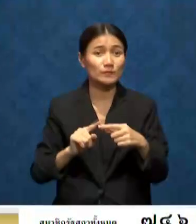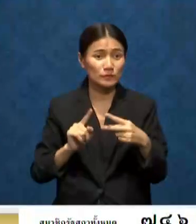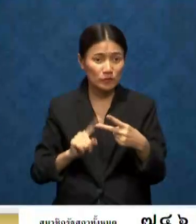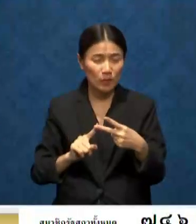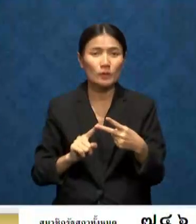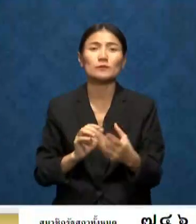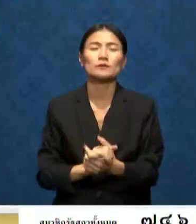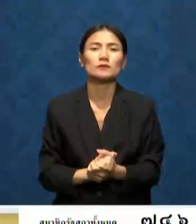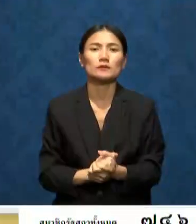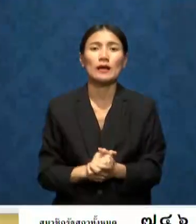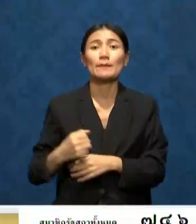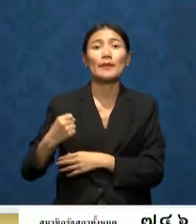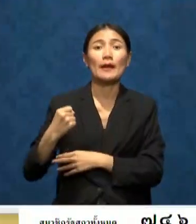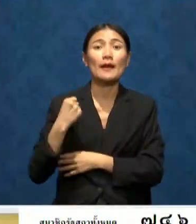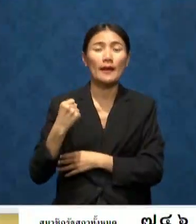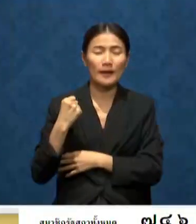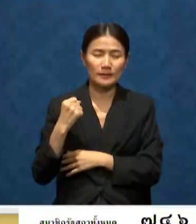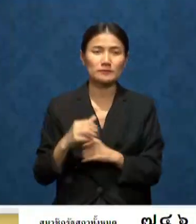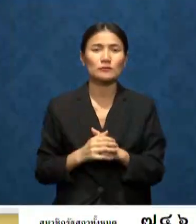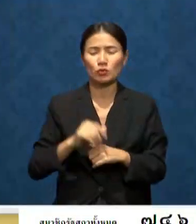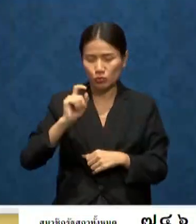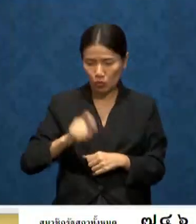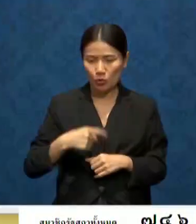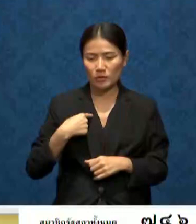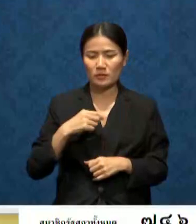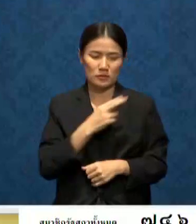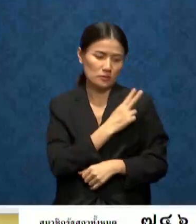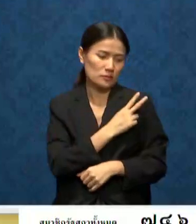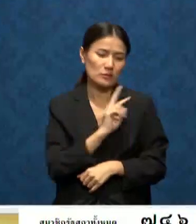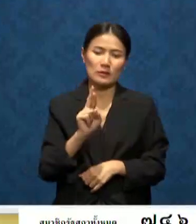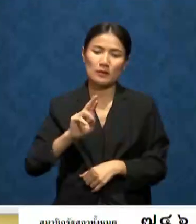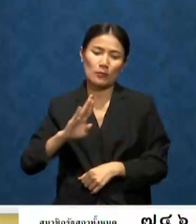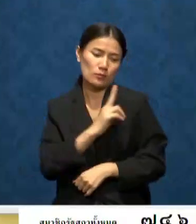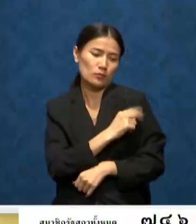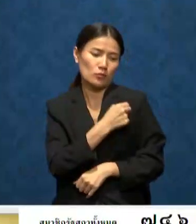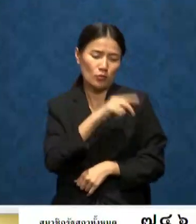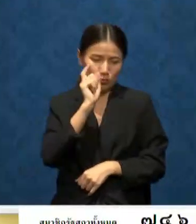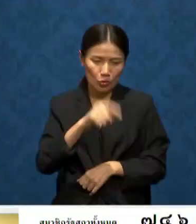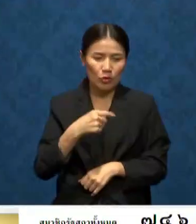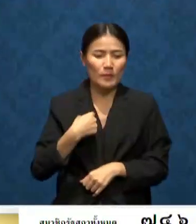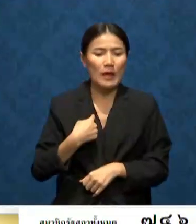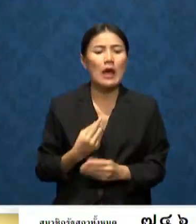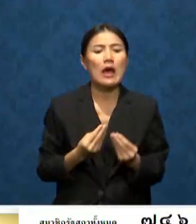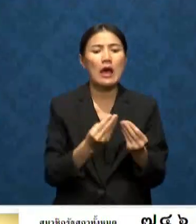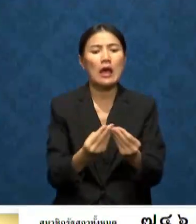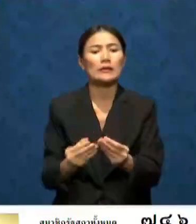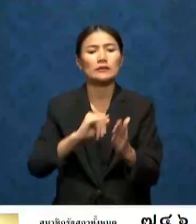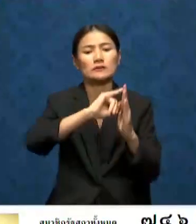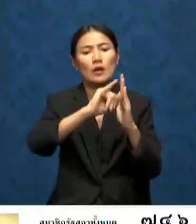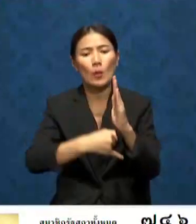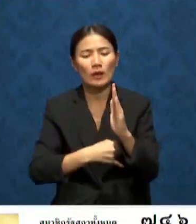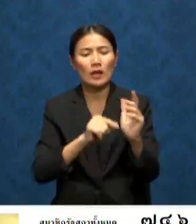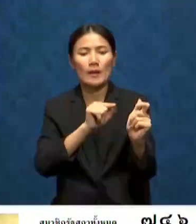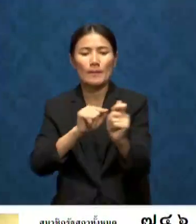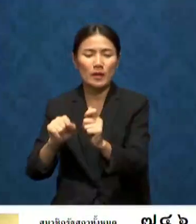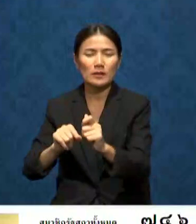ควรจะมีการกระจาย ปรติ ในการจัดระบบ สาสุขให้กับเขตวพ้นที่โดยมีการแ่ง เฉจพื้นที่